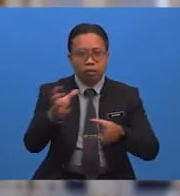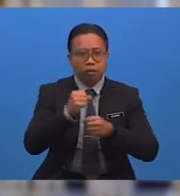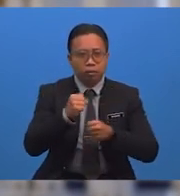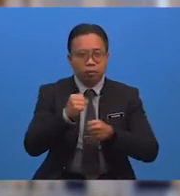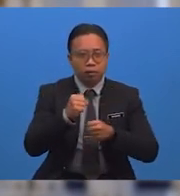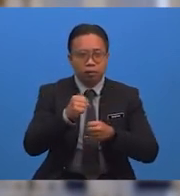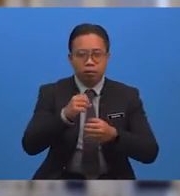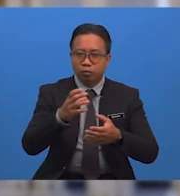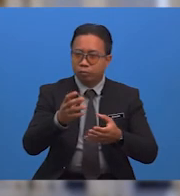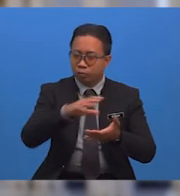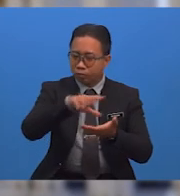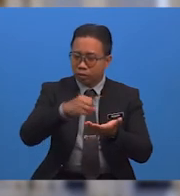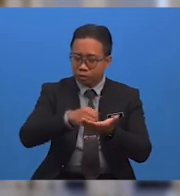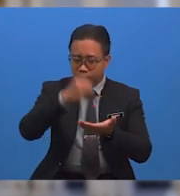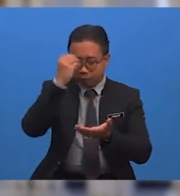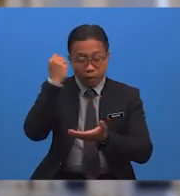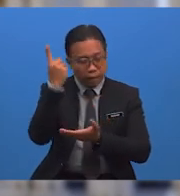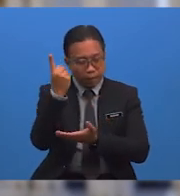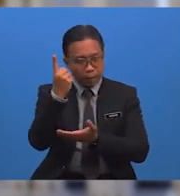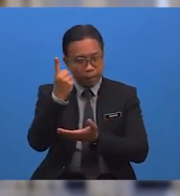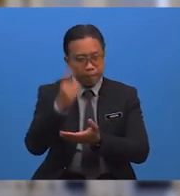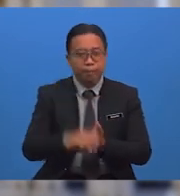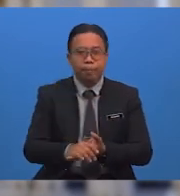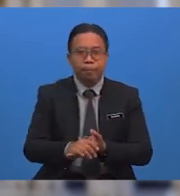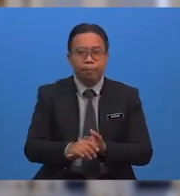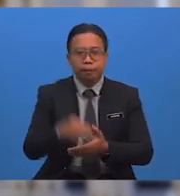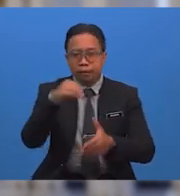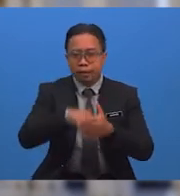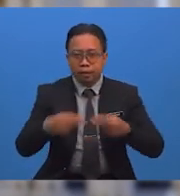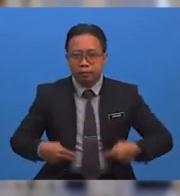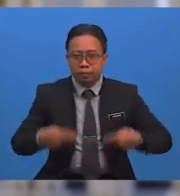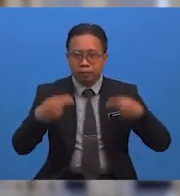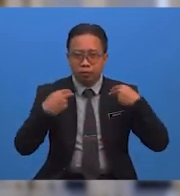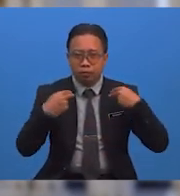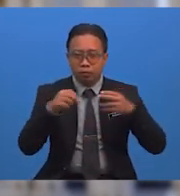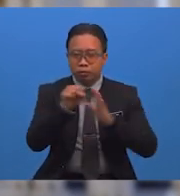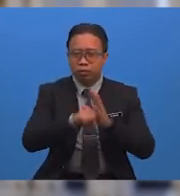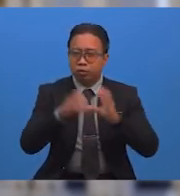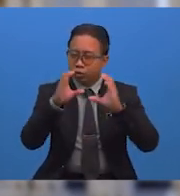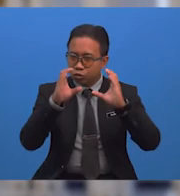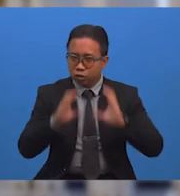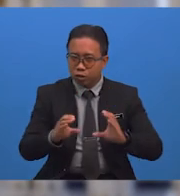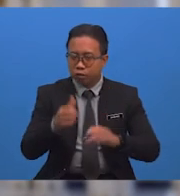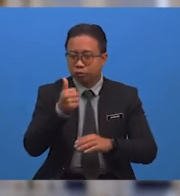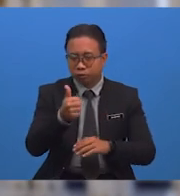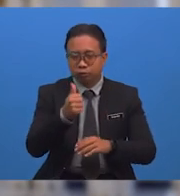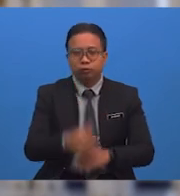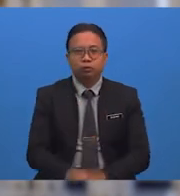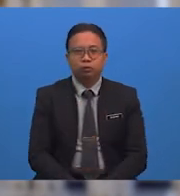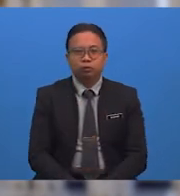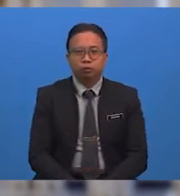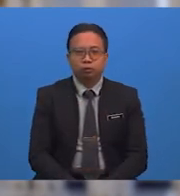dapat menguasai topik ini dan seterusnya mengamalkan dalam kehidupan secara beradab dan